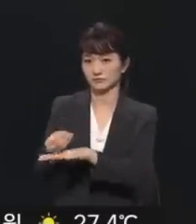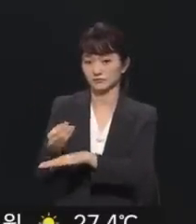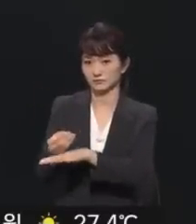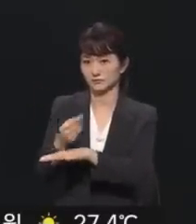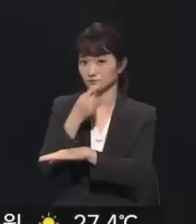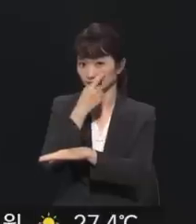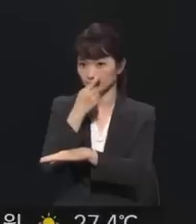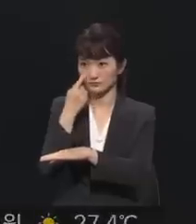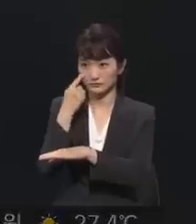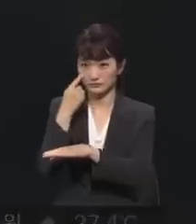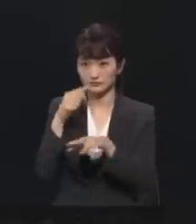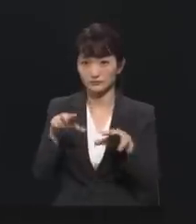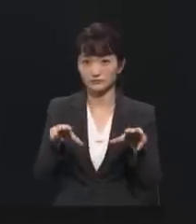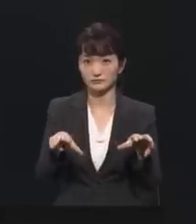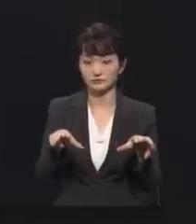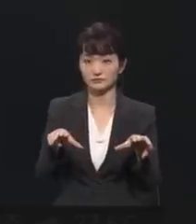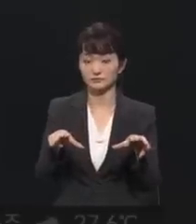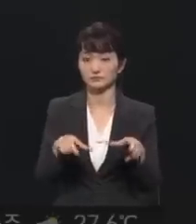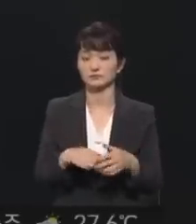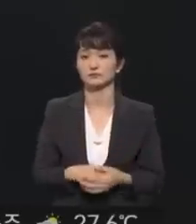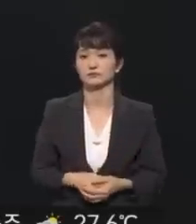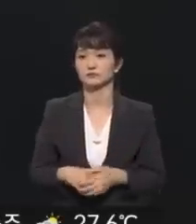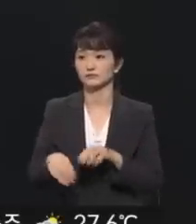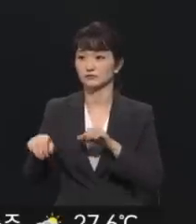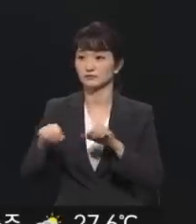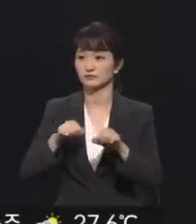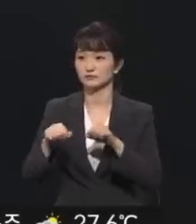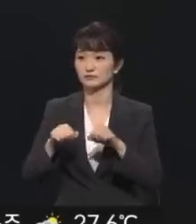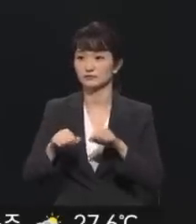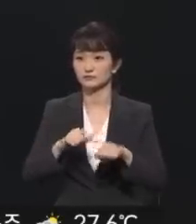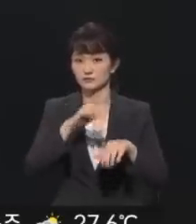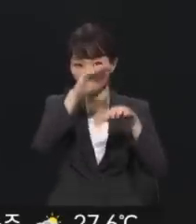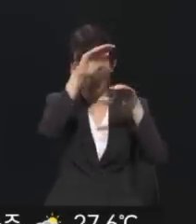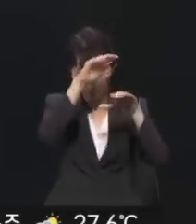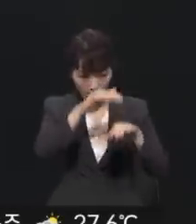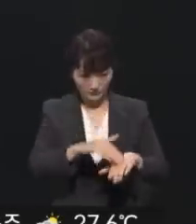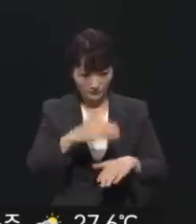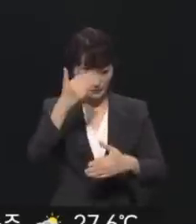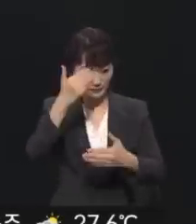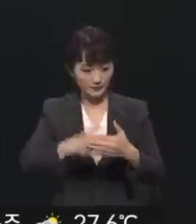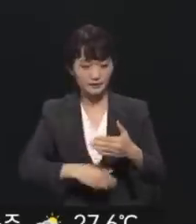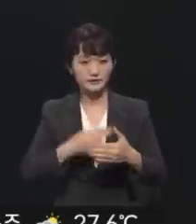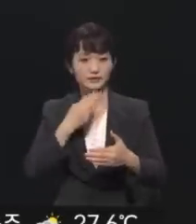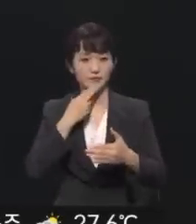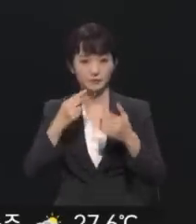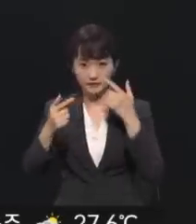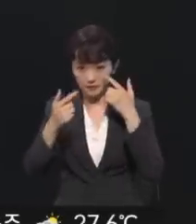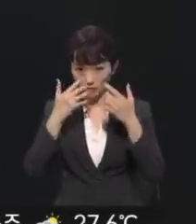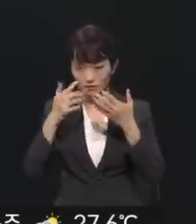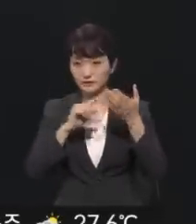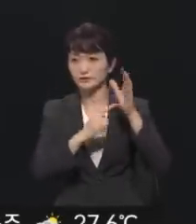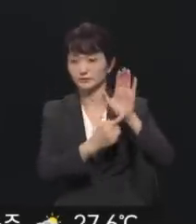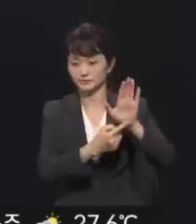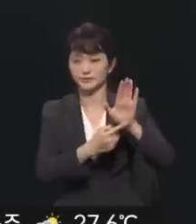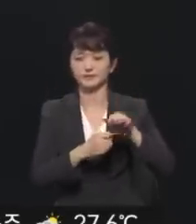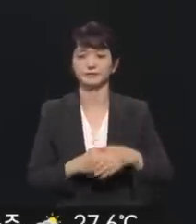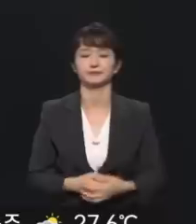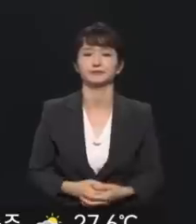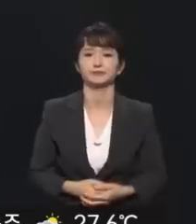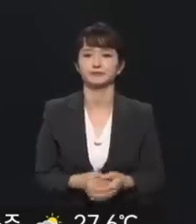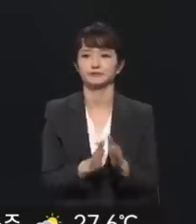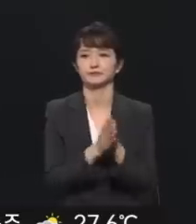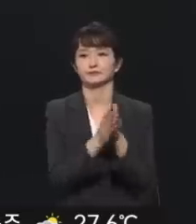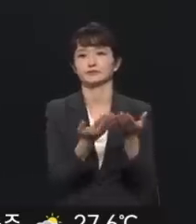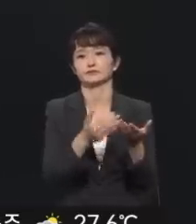했는데 지금까지 하시는거 보니까 그 내용 중에서 가감없이 공개했고 가능성이 있어보이는 상황이지 않습니까 그래서 이 책의